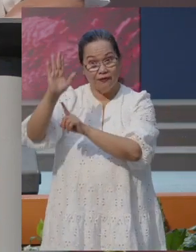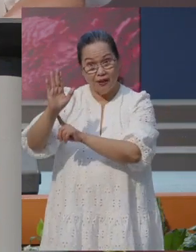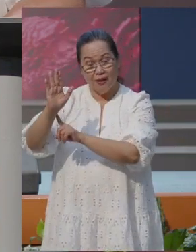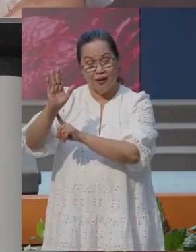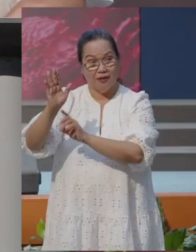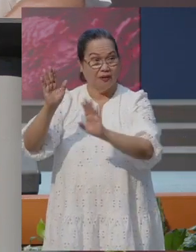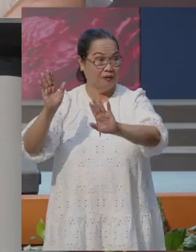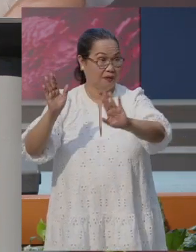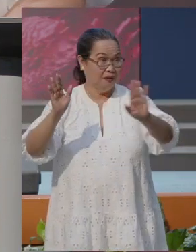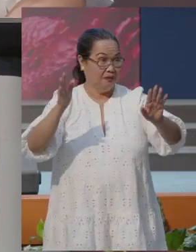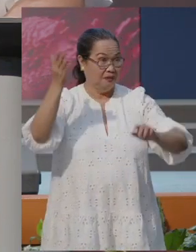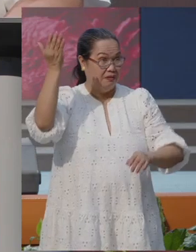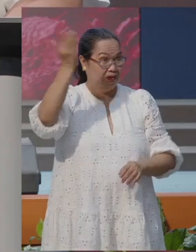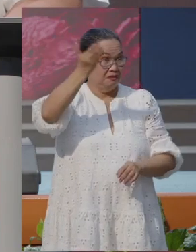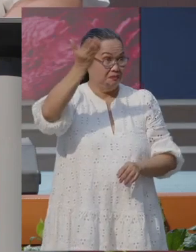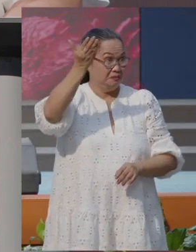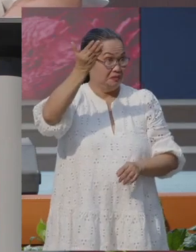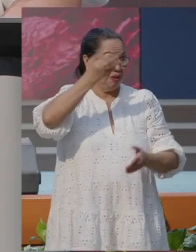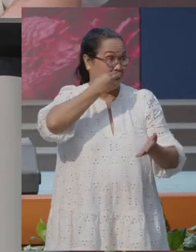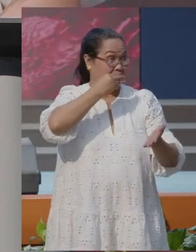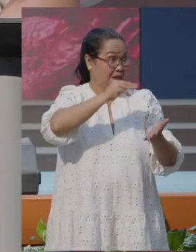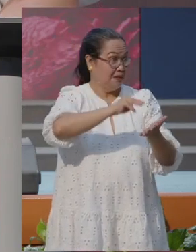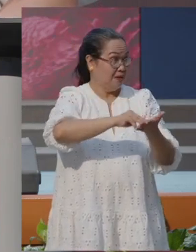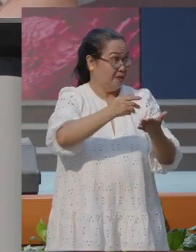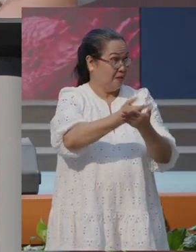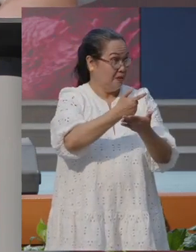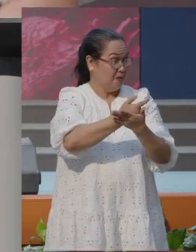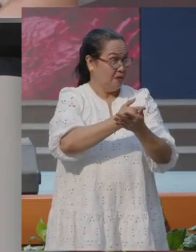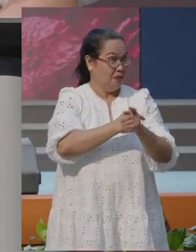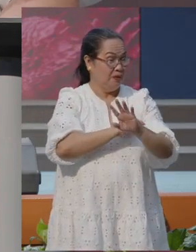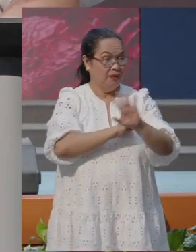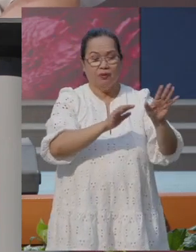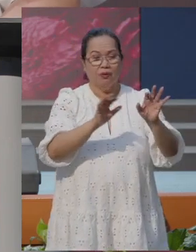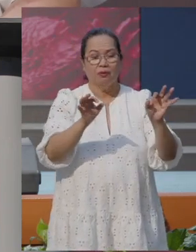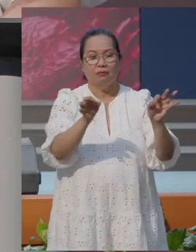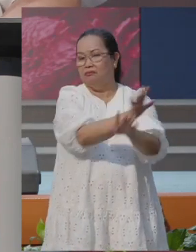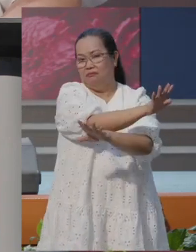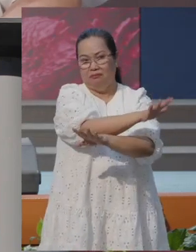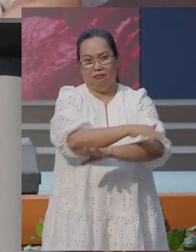inyong pagpipreach ng gospel, huwag kayong gaganti.